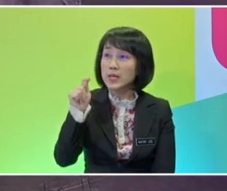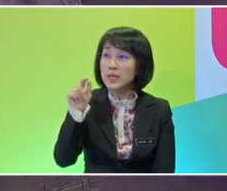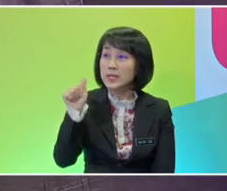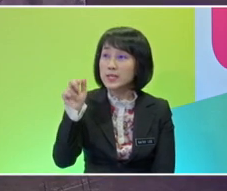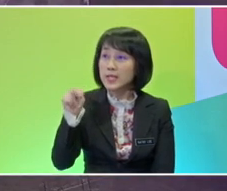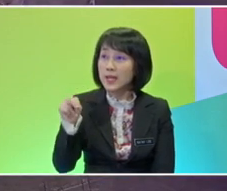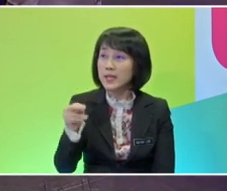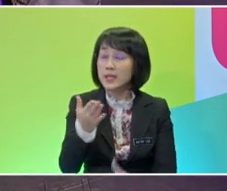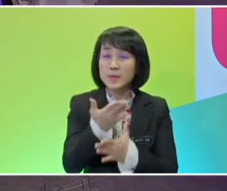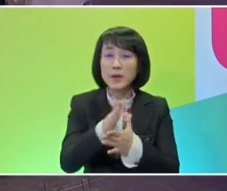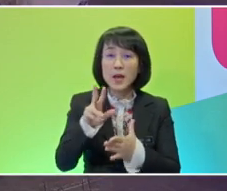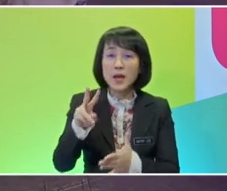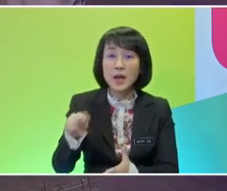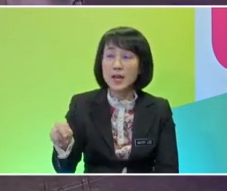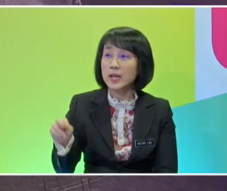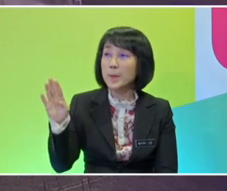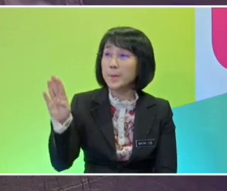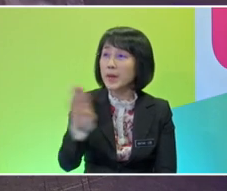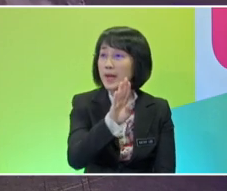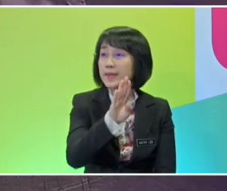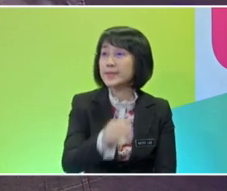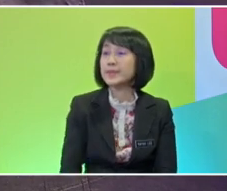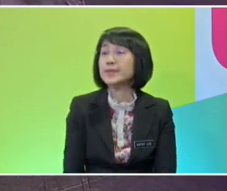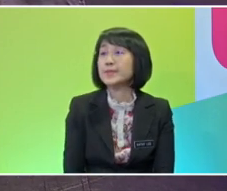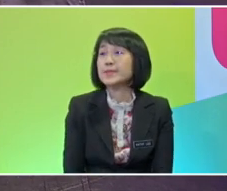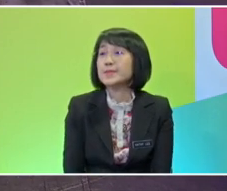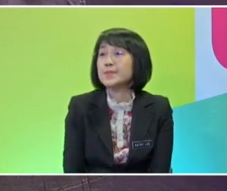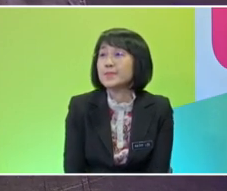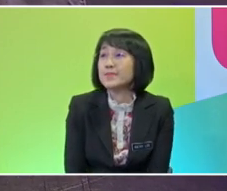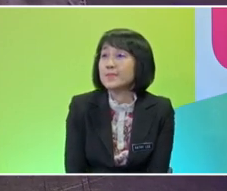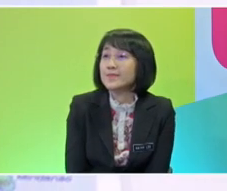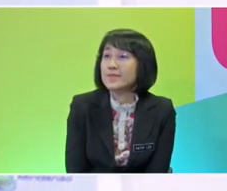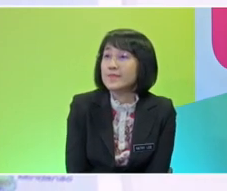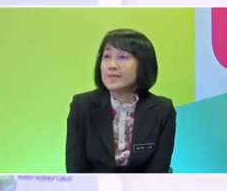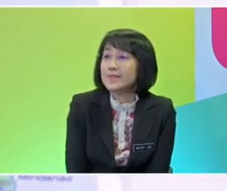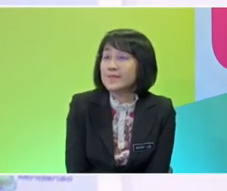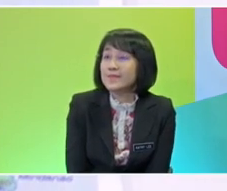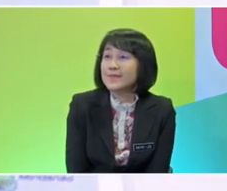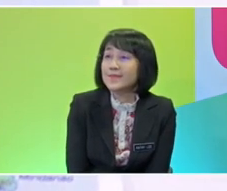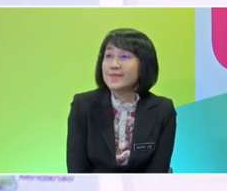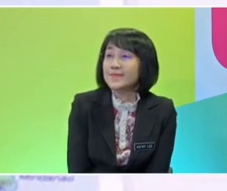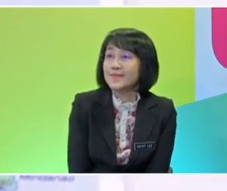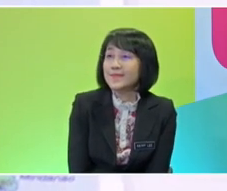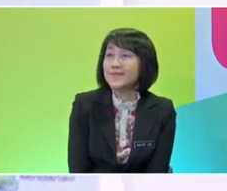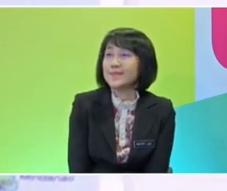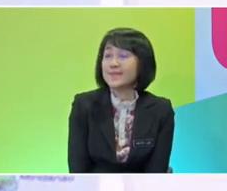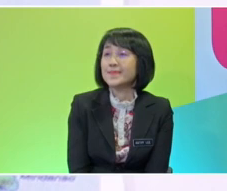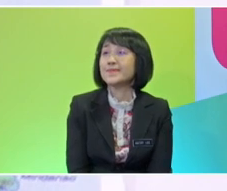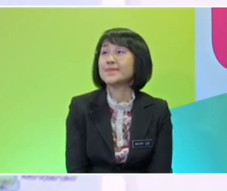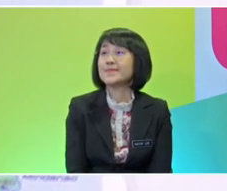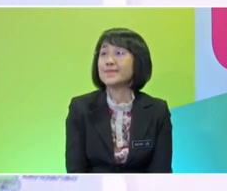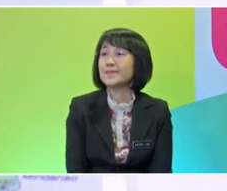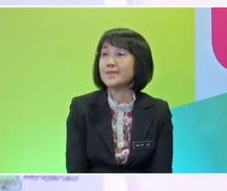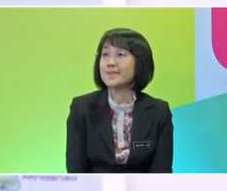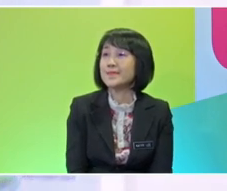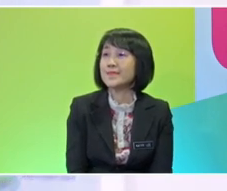kemudian dia sampai ke turkistan sampai turkistan sana itu dekat dengan Pakistan semua tuh ah dia panjang sampai